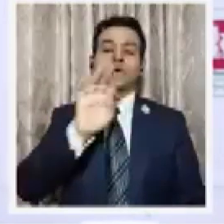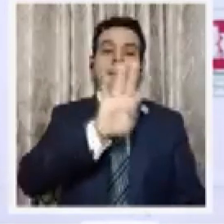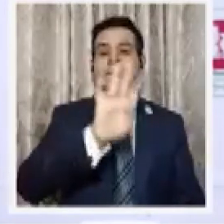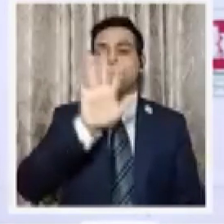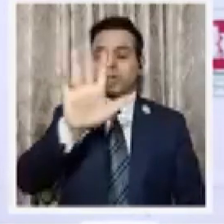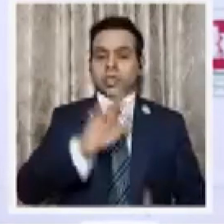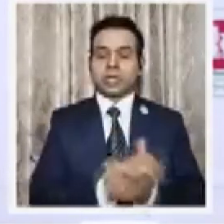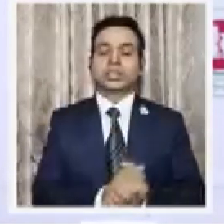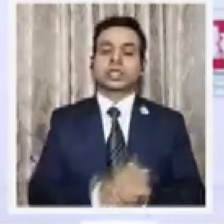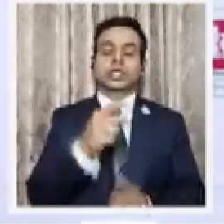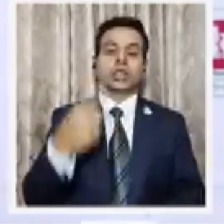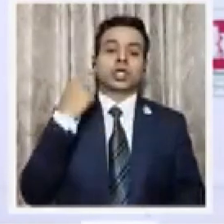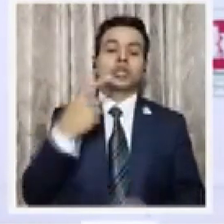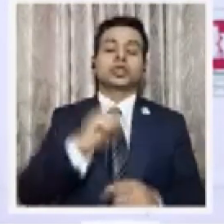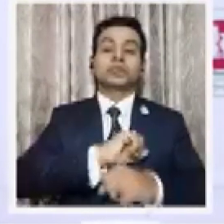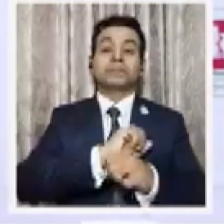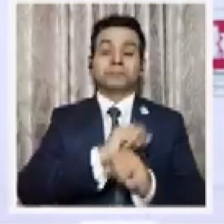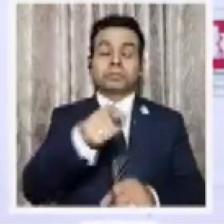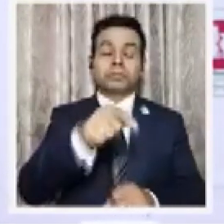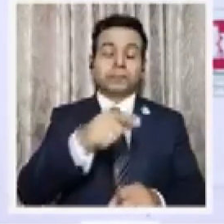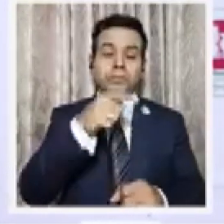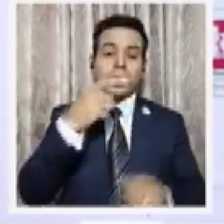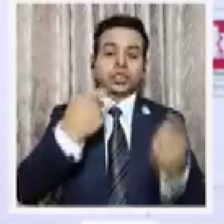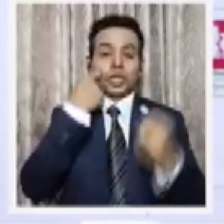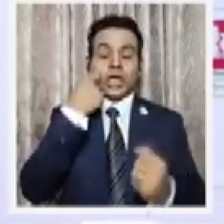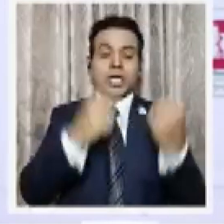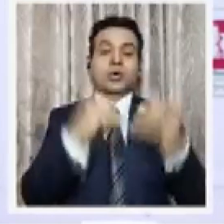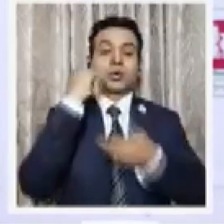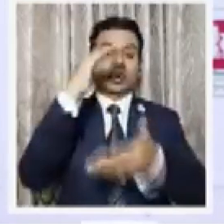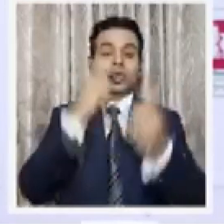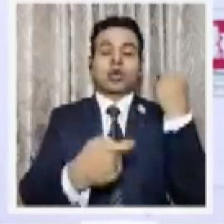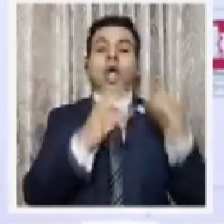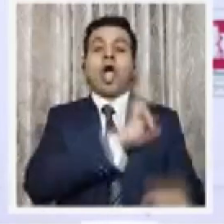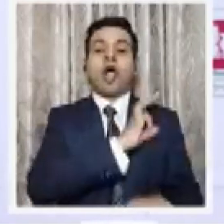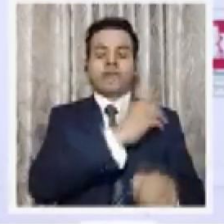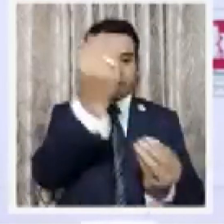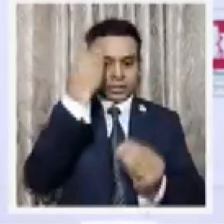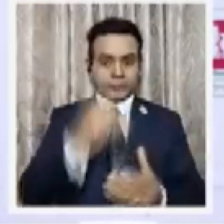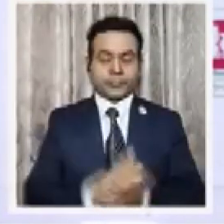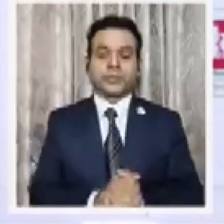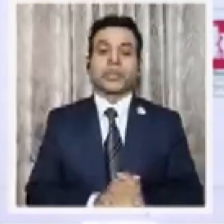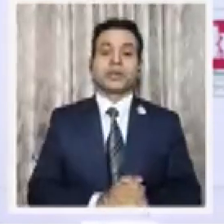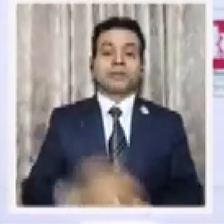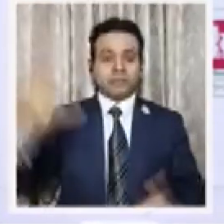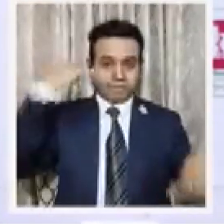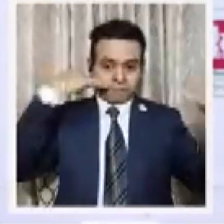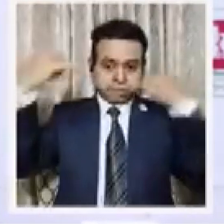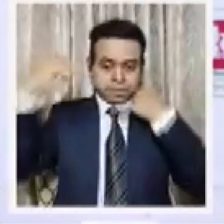4879, ফেস শিল্ড এবং গগলস বিতরণ হয়েছে 1145, সূত্র সাপ্লাই চেইন ম্যানেজমেন্ট